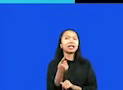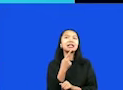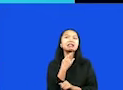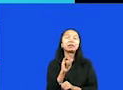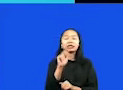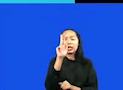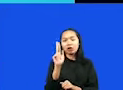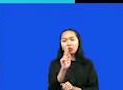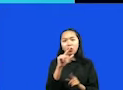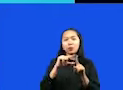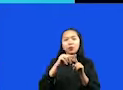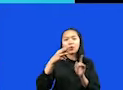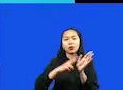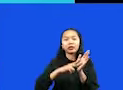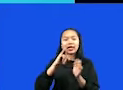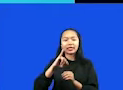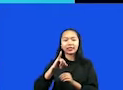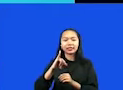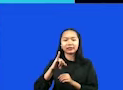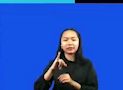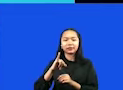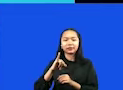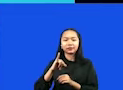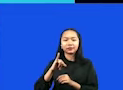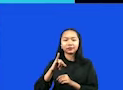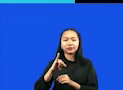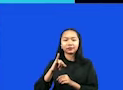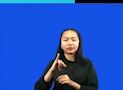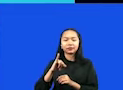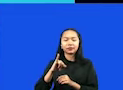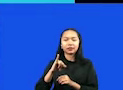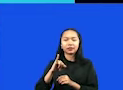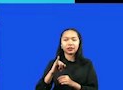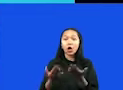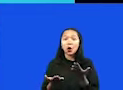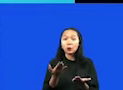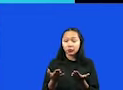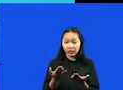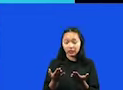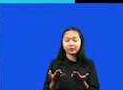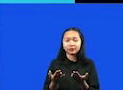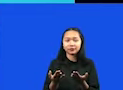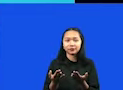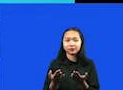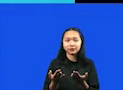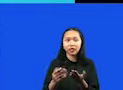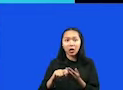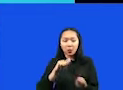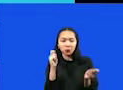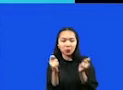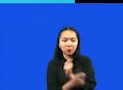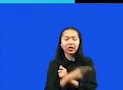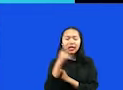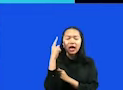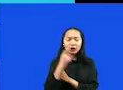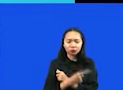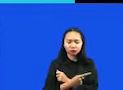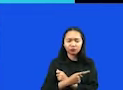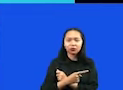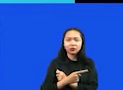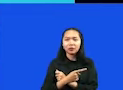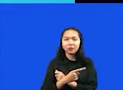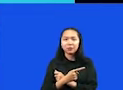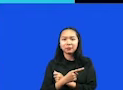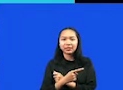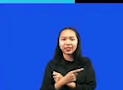Romo Deni bahwa perubahan juga terjadi harus terjadi pada formasio para